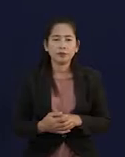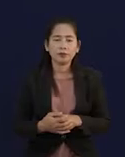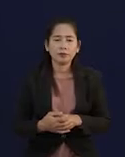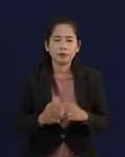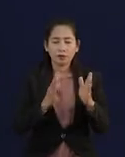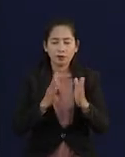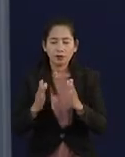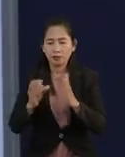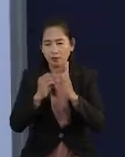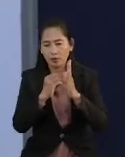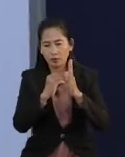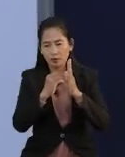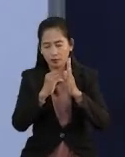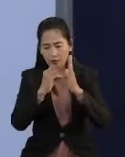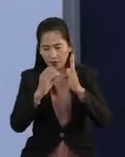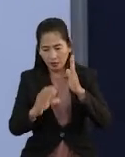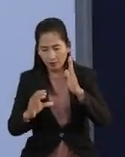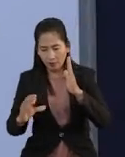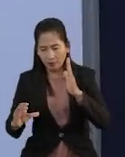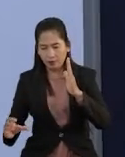bạn dương riêng lùng đáp chồng